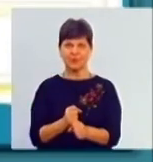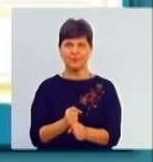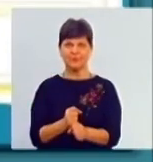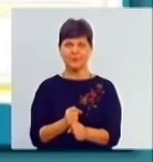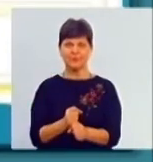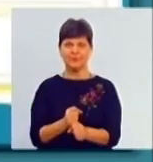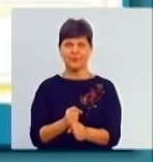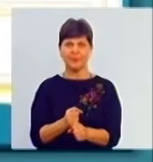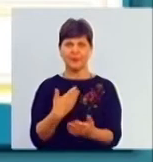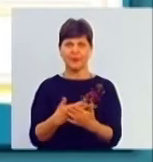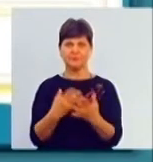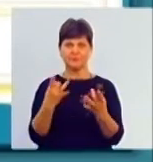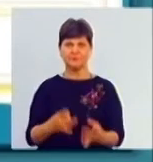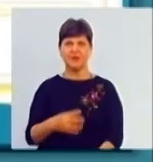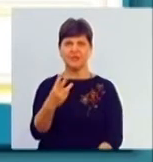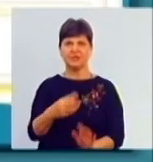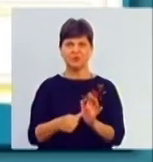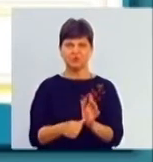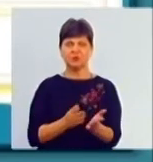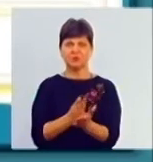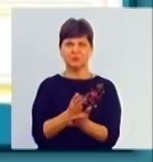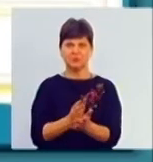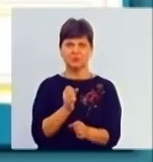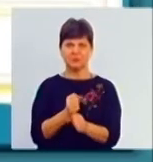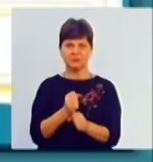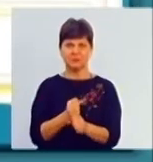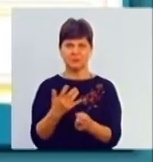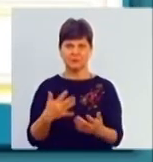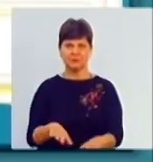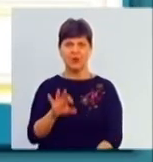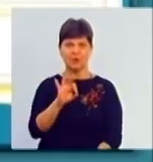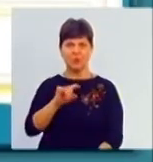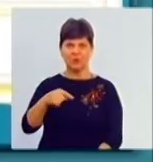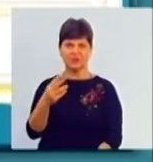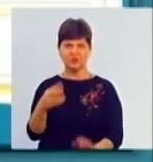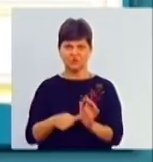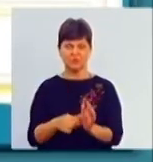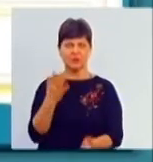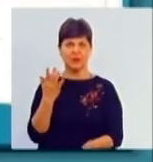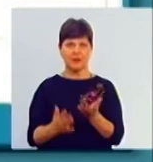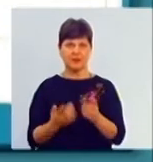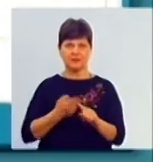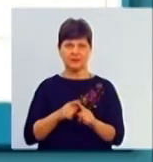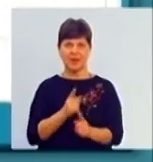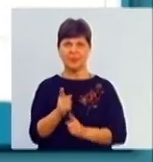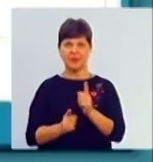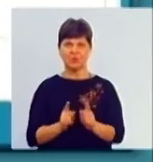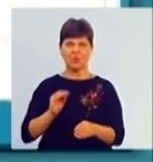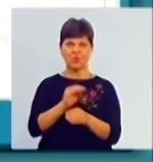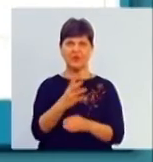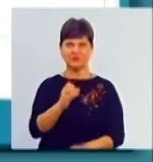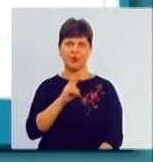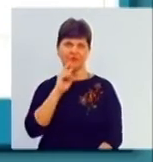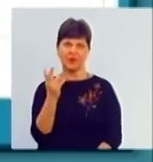простий приклад. 36 років людина відпрацювала, коефіцієнт 0,36. Якщо ми в цей перерахунок додали ще 2 роки,